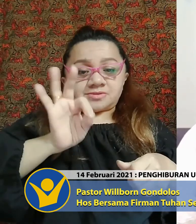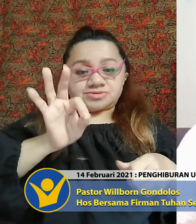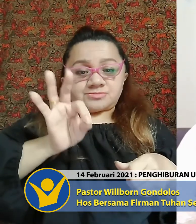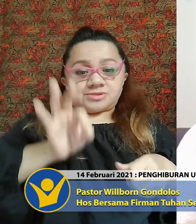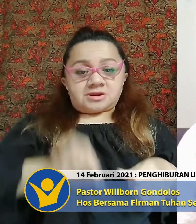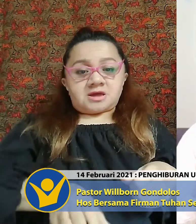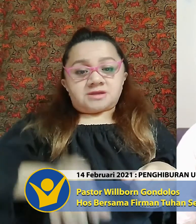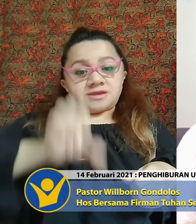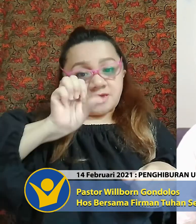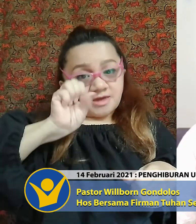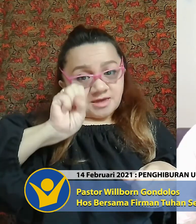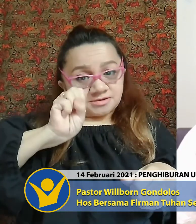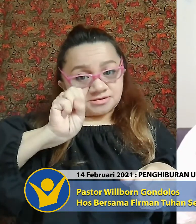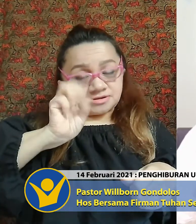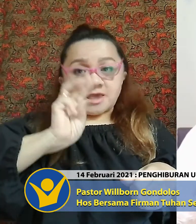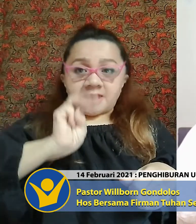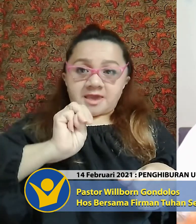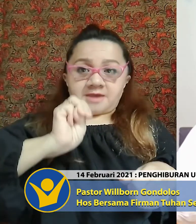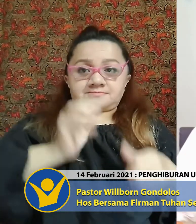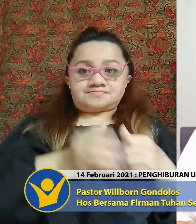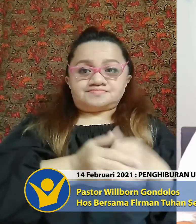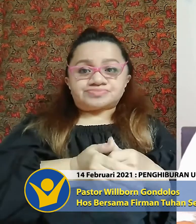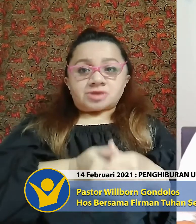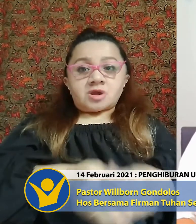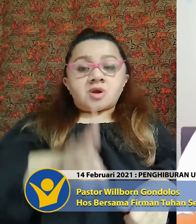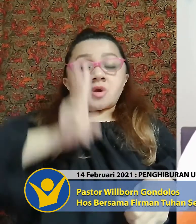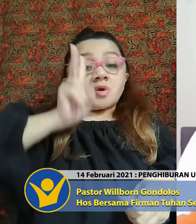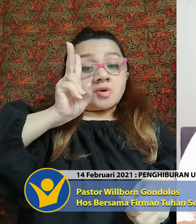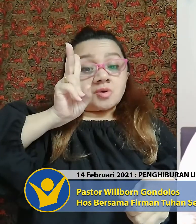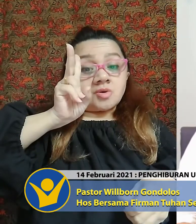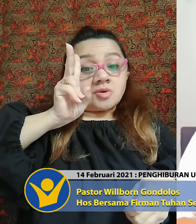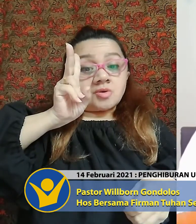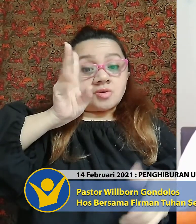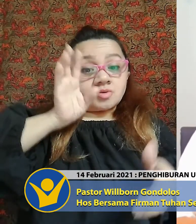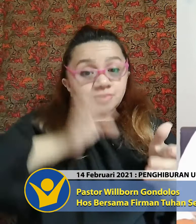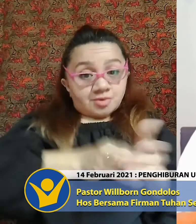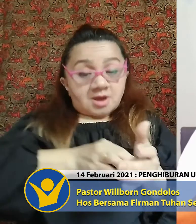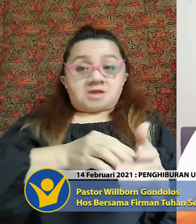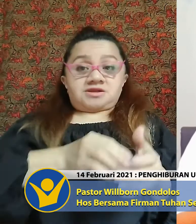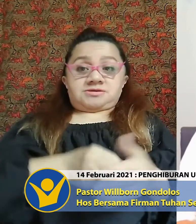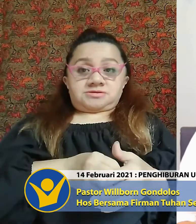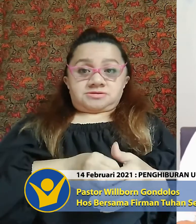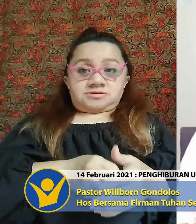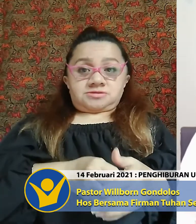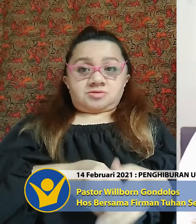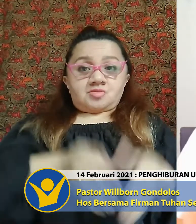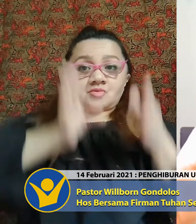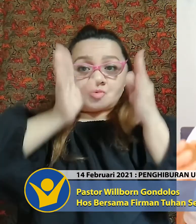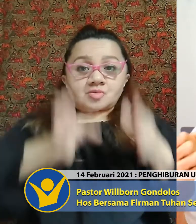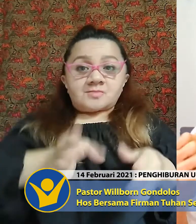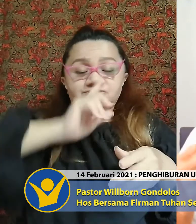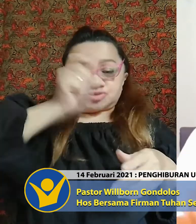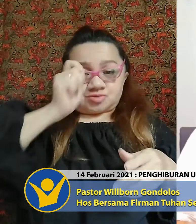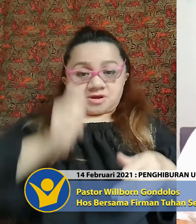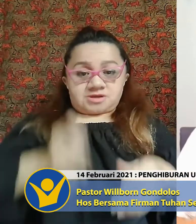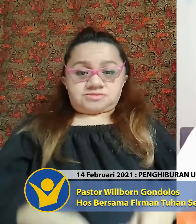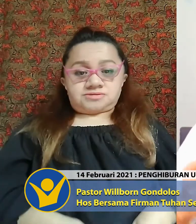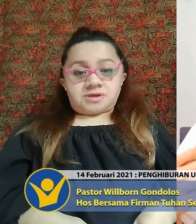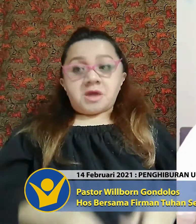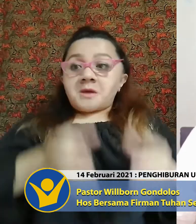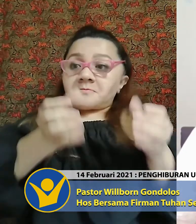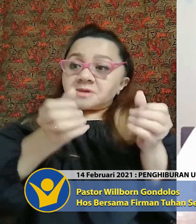lamanya. Yang menariknya, berita tentang penghiburan dan pembebasan ini